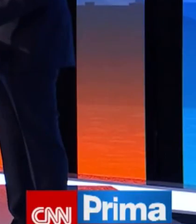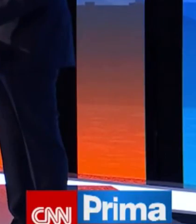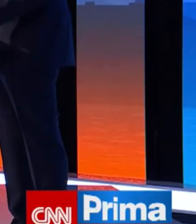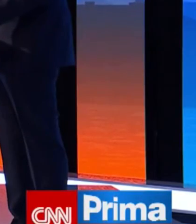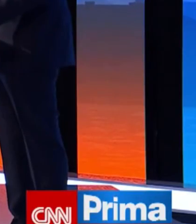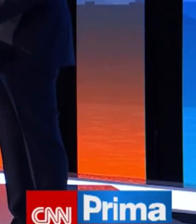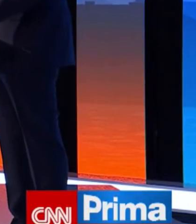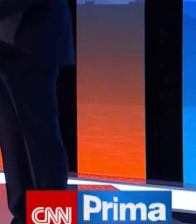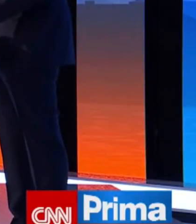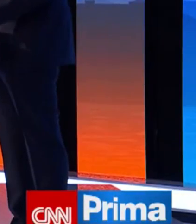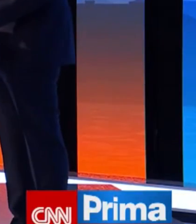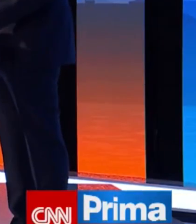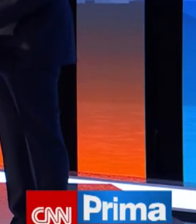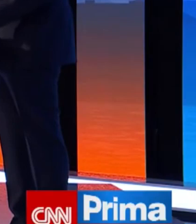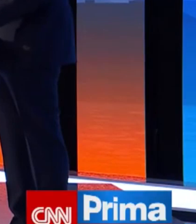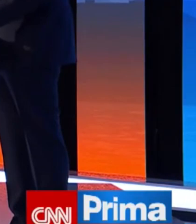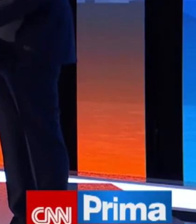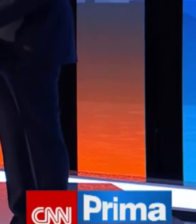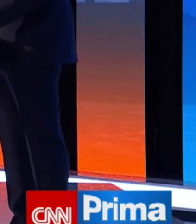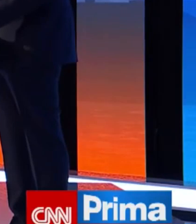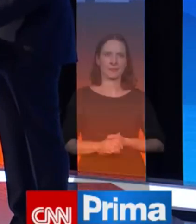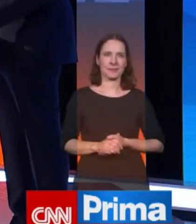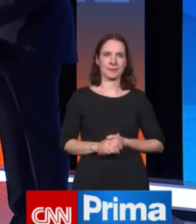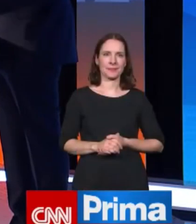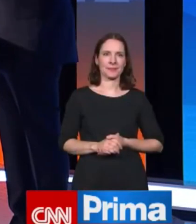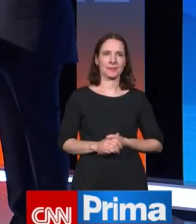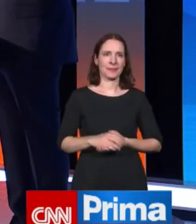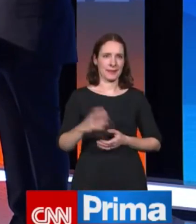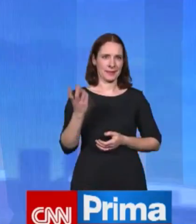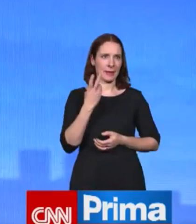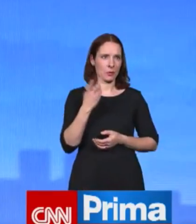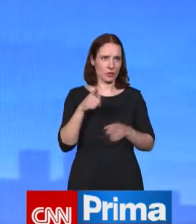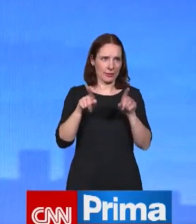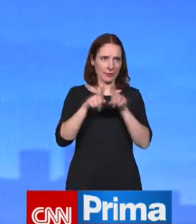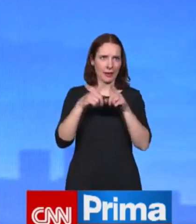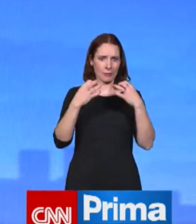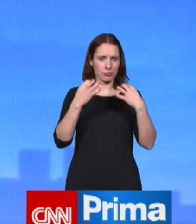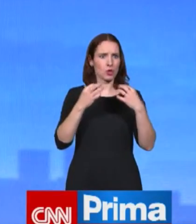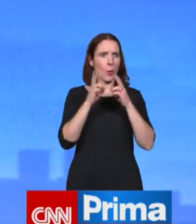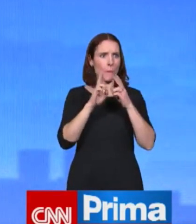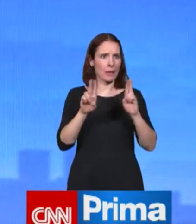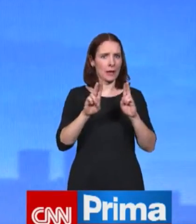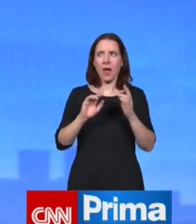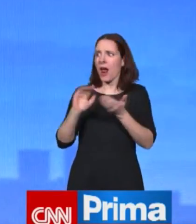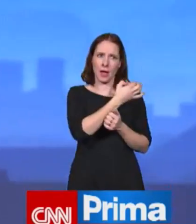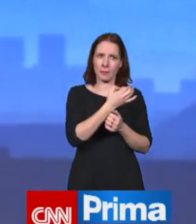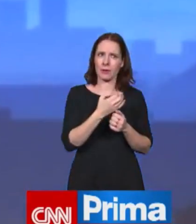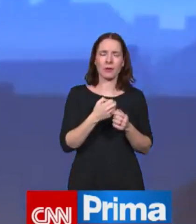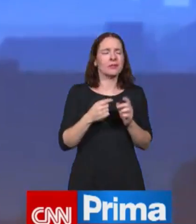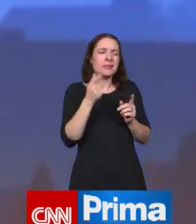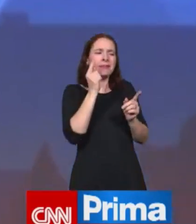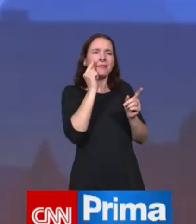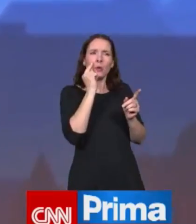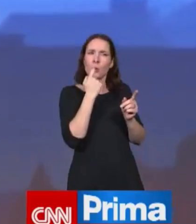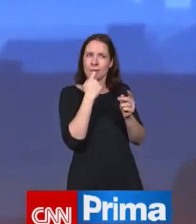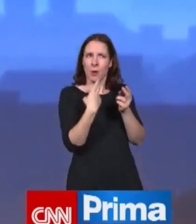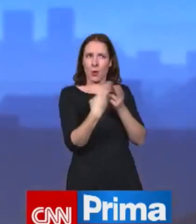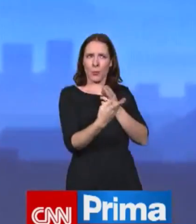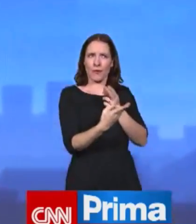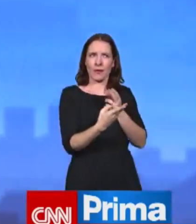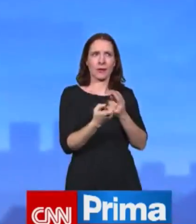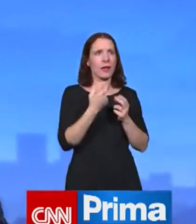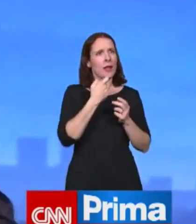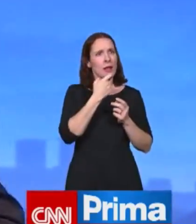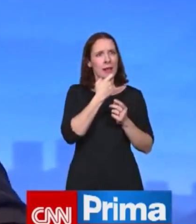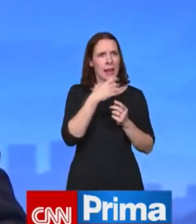pan poslanec Babiš zatím. A slyšeli jsme slovo válka asi 20krát. A ona ta válka dostává pořád nějak do úzkých. Já bych nerad, aby se